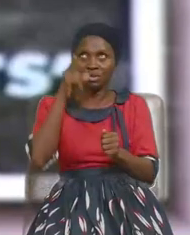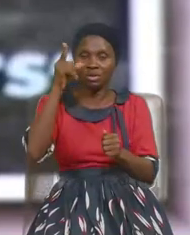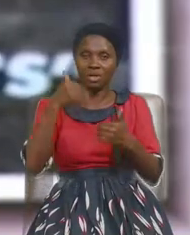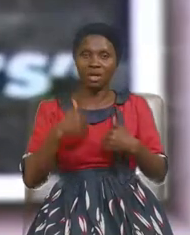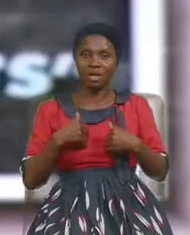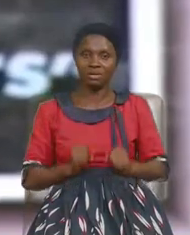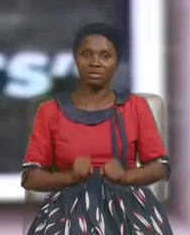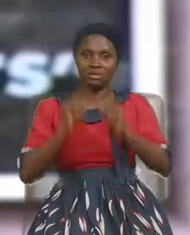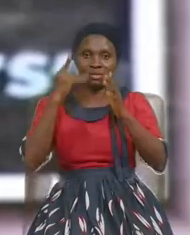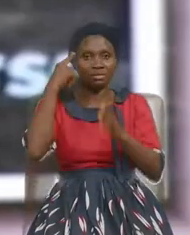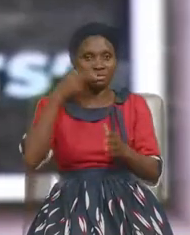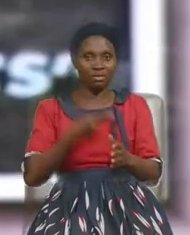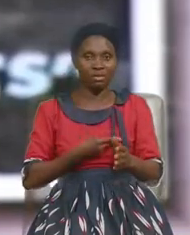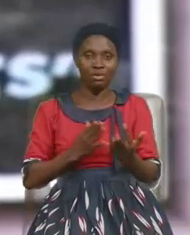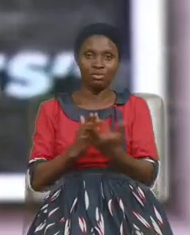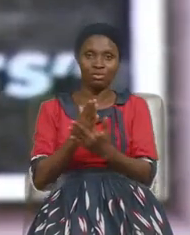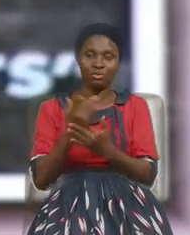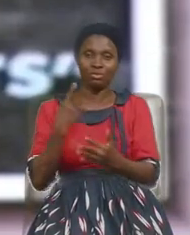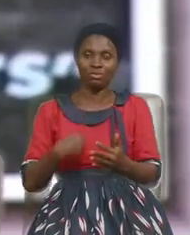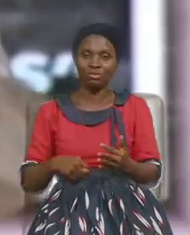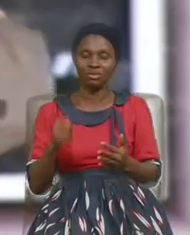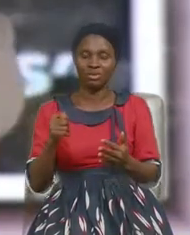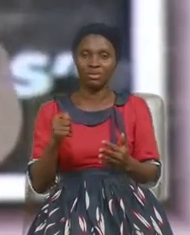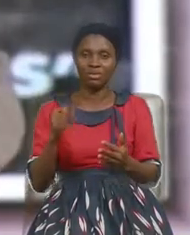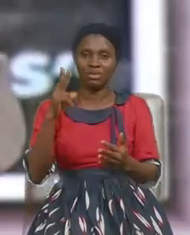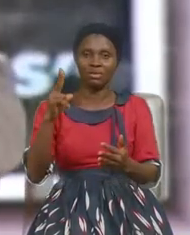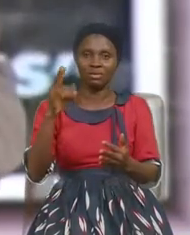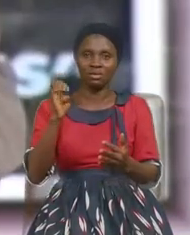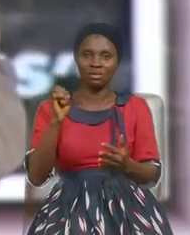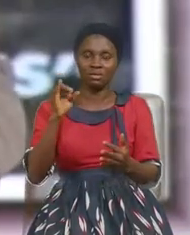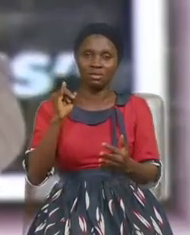au travers du voile, c'est-à-dire de sa chair.